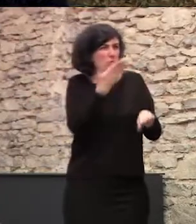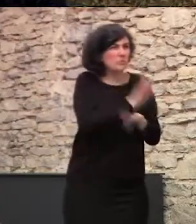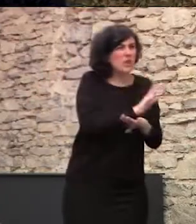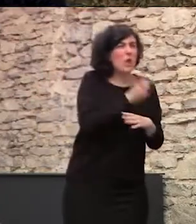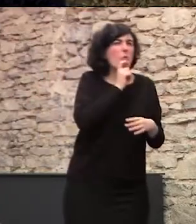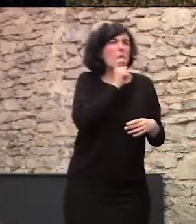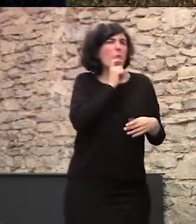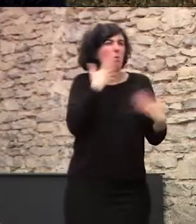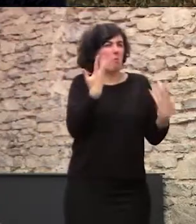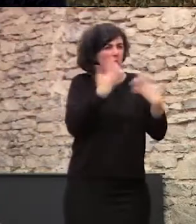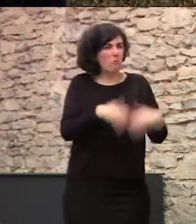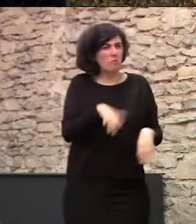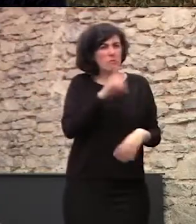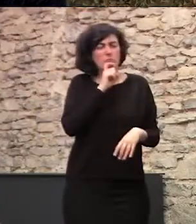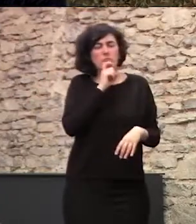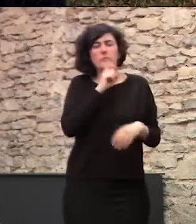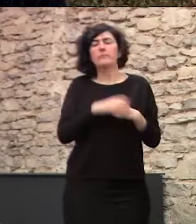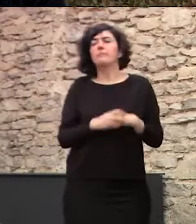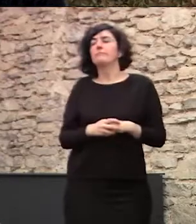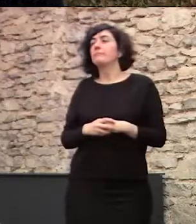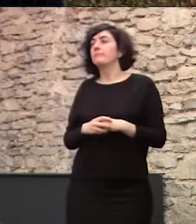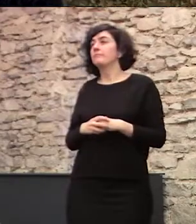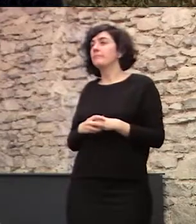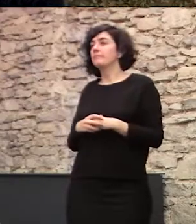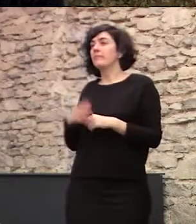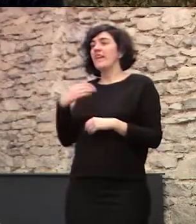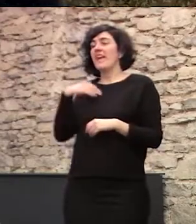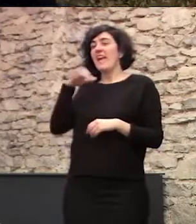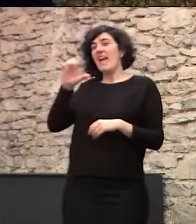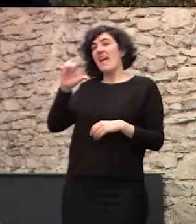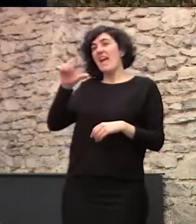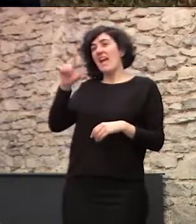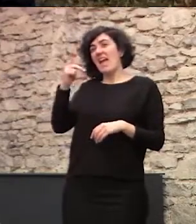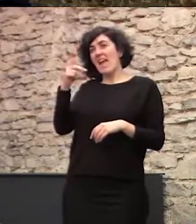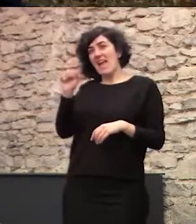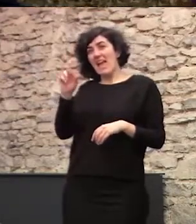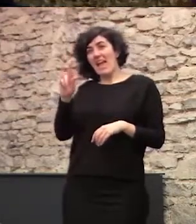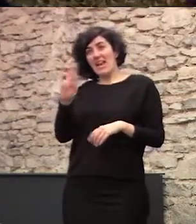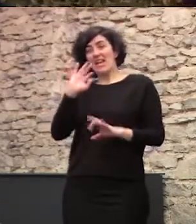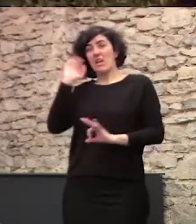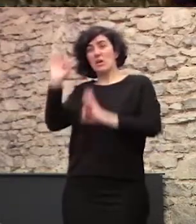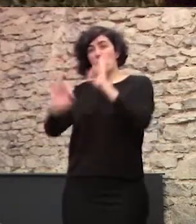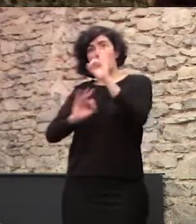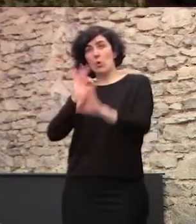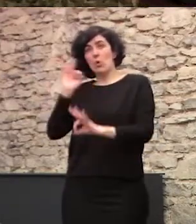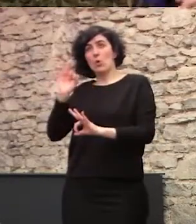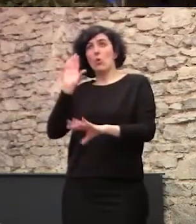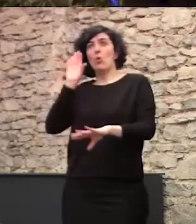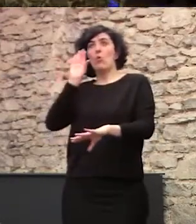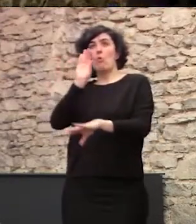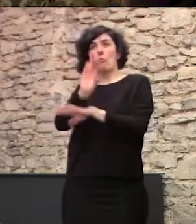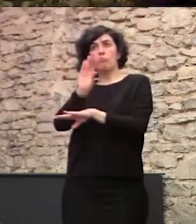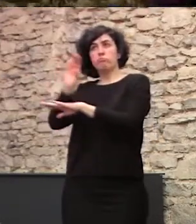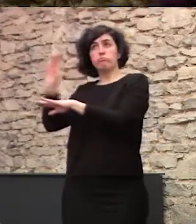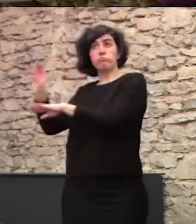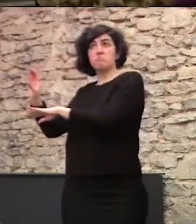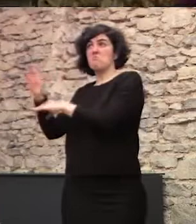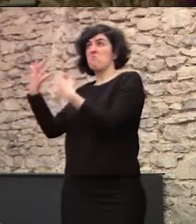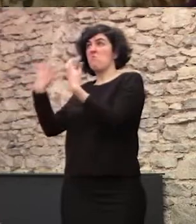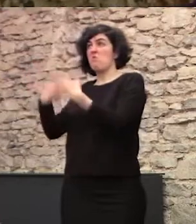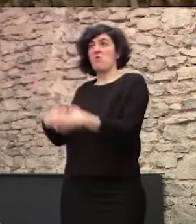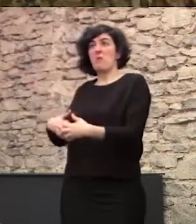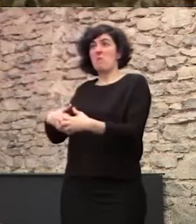bueno, horre gainera elkarrekeko antolatzen dituen beka batean baino gehiagotan funtzionamendu antzekoa